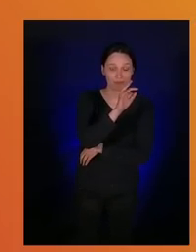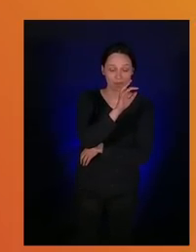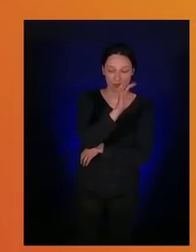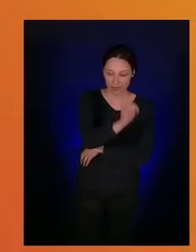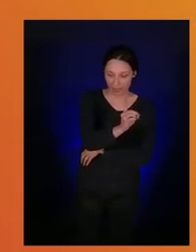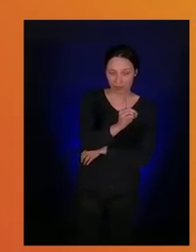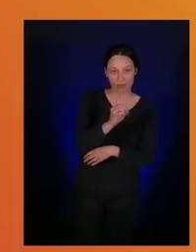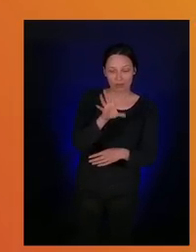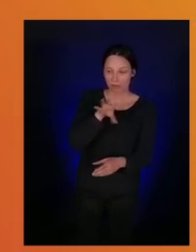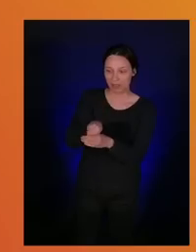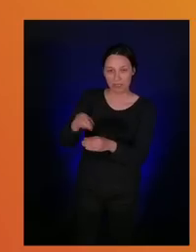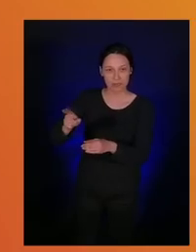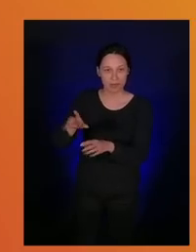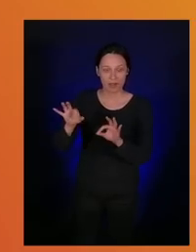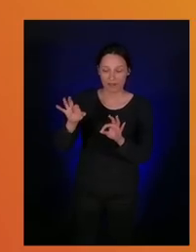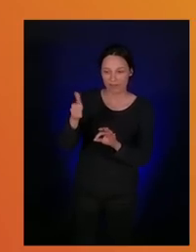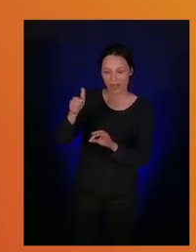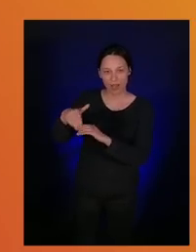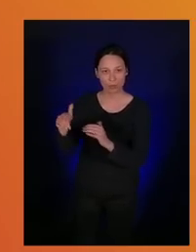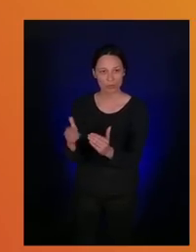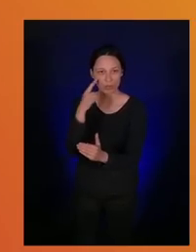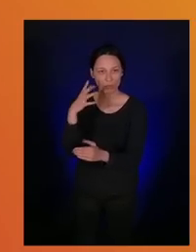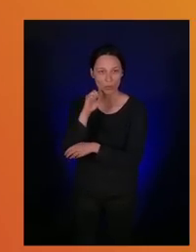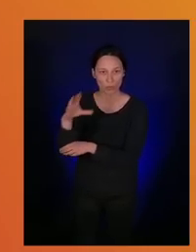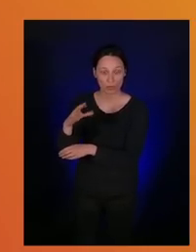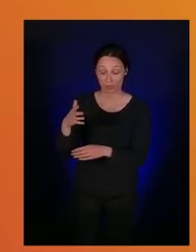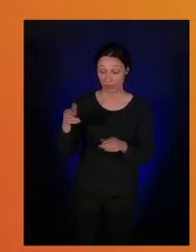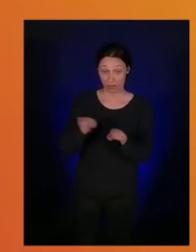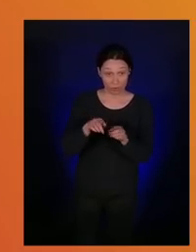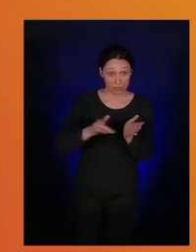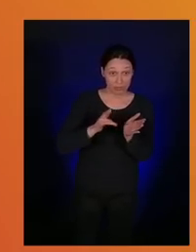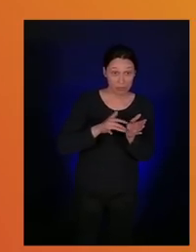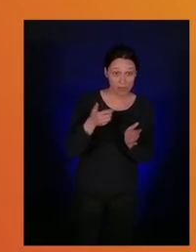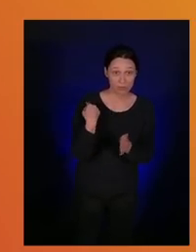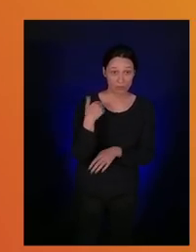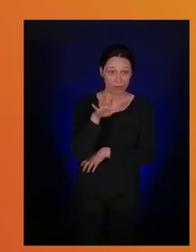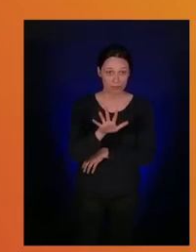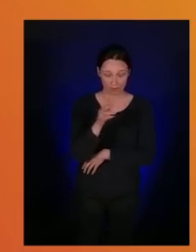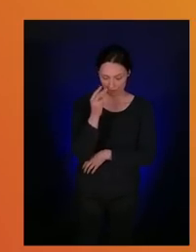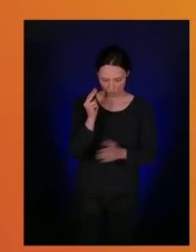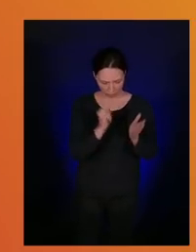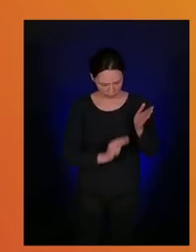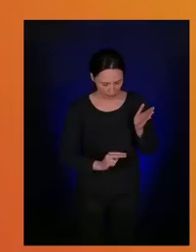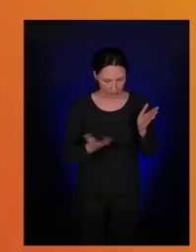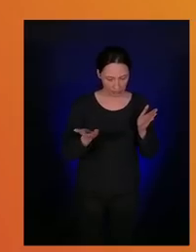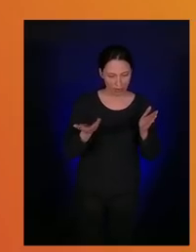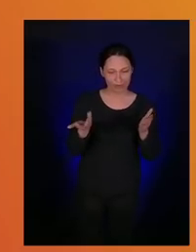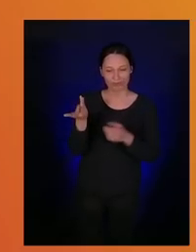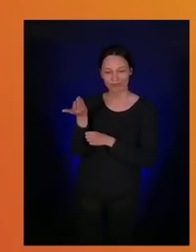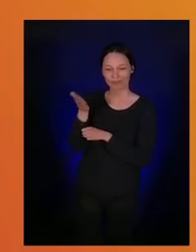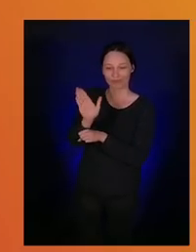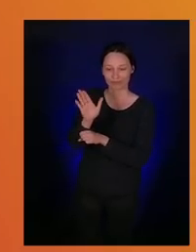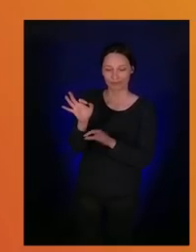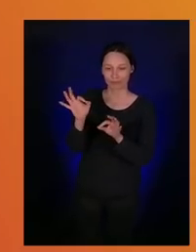Cuba. Aussi, page 5, on dit que nous avons mis en avant les questions sociales pour les élections